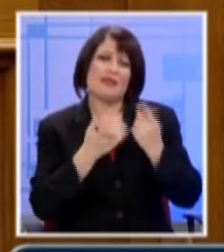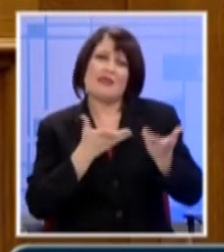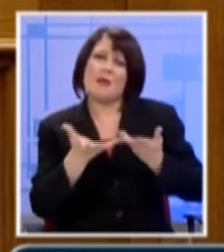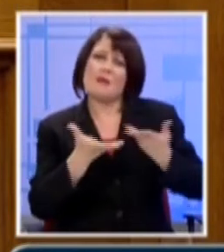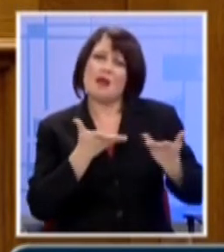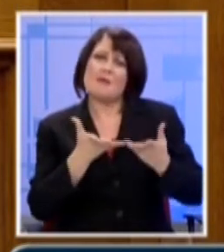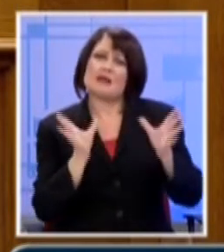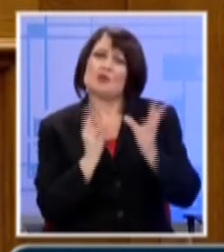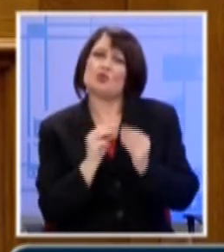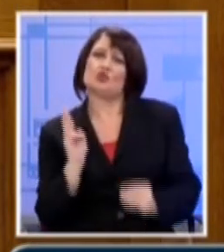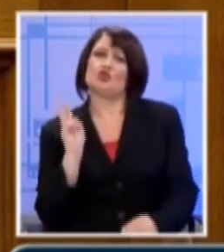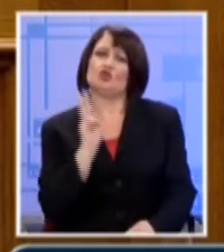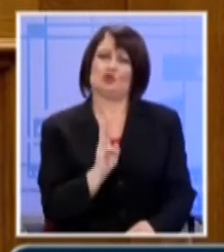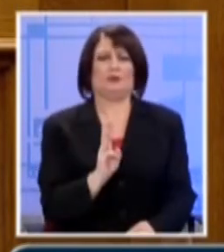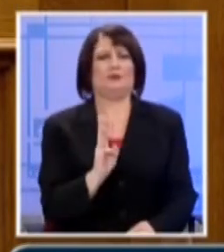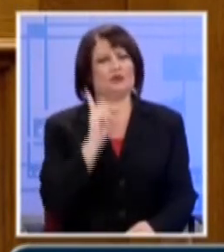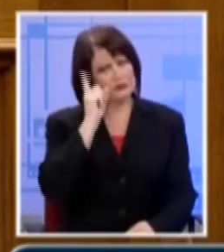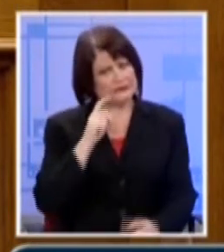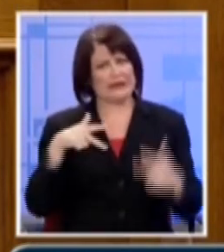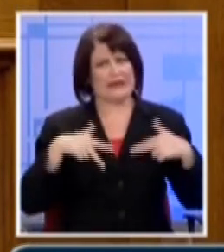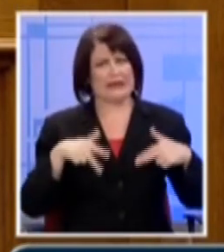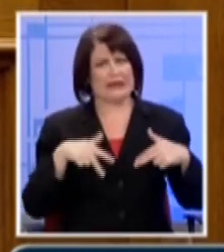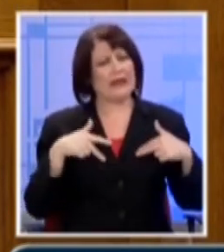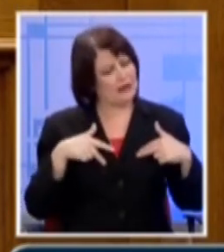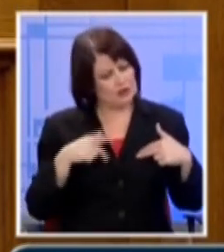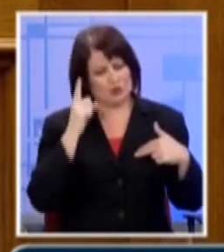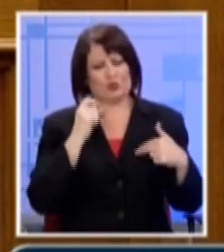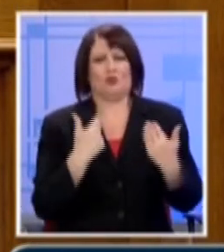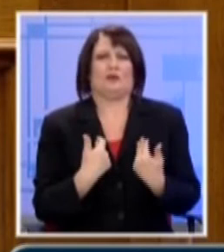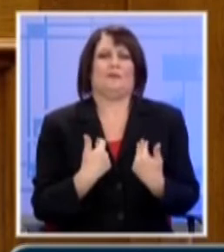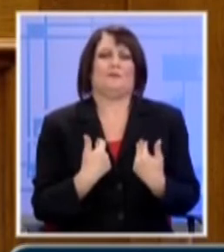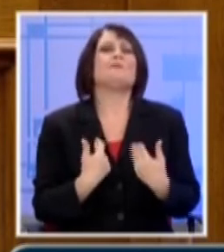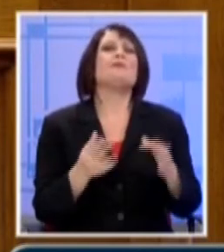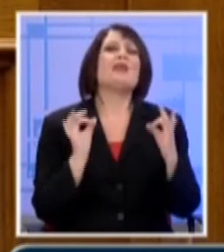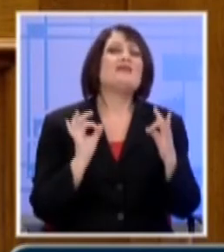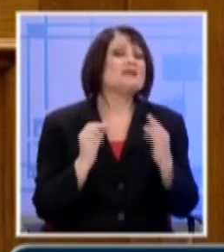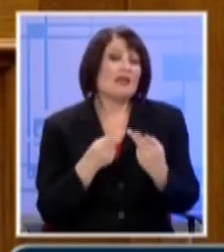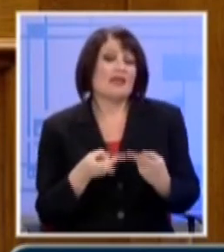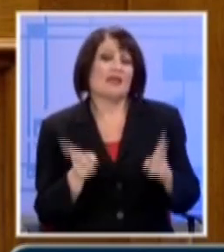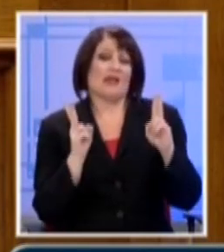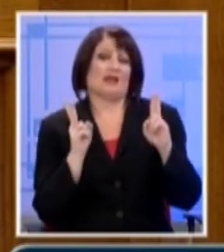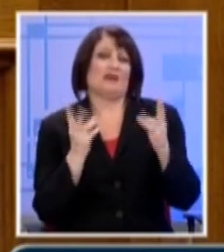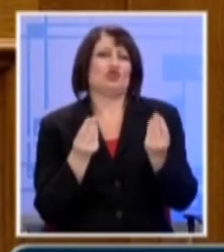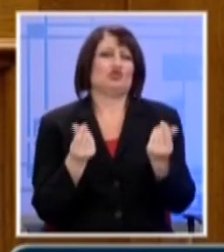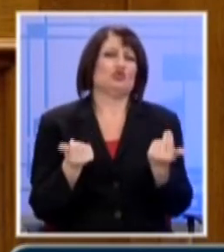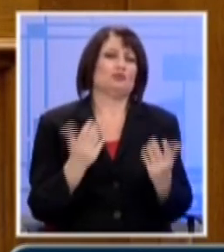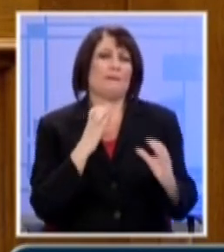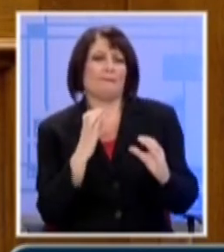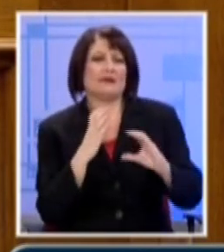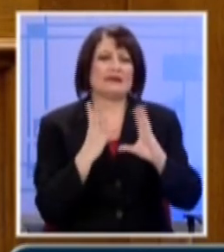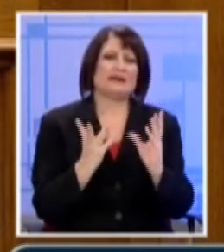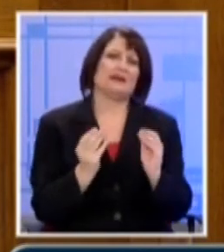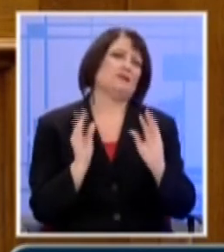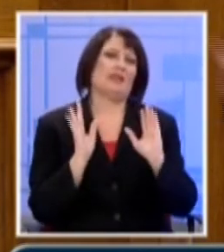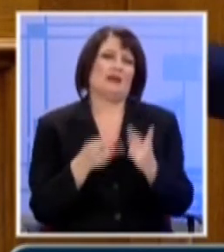διαπραγμάτευσης. Σε διαπραγματεύσεις βρίσκεται με τους δανειστές, γεγονός που δεν επιτρέπει τακτικισμούς από καμία